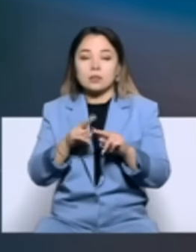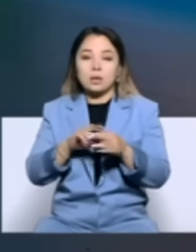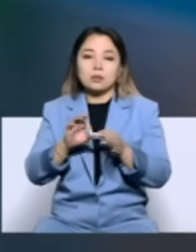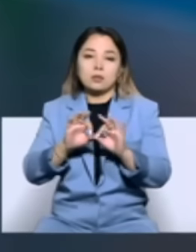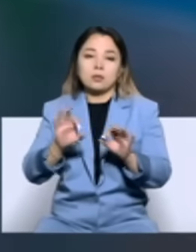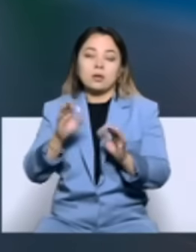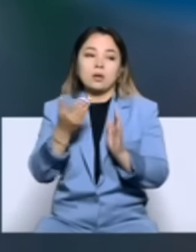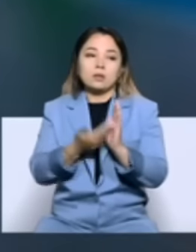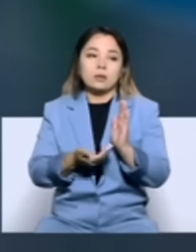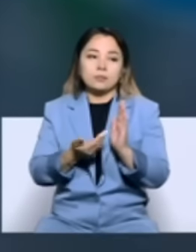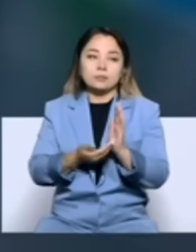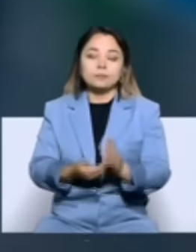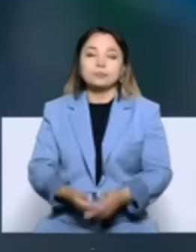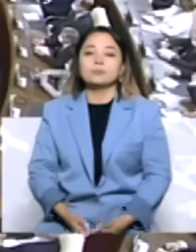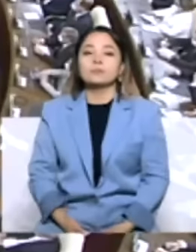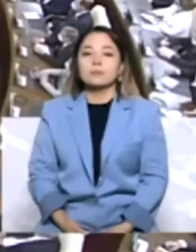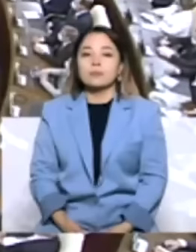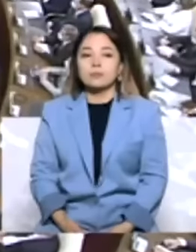Жұмабек сараптайды.